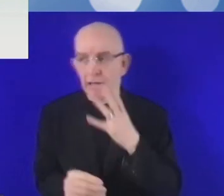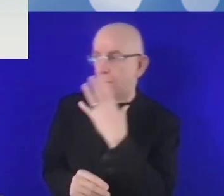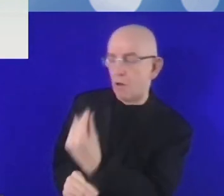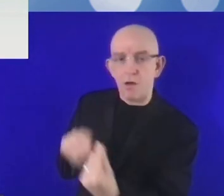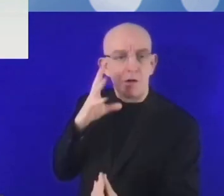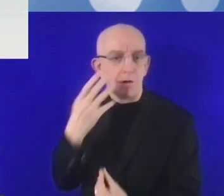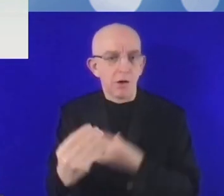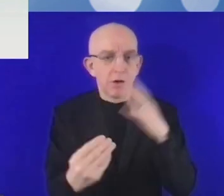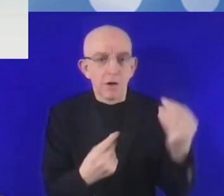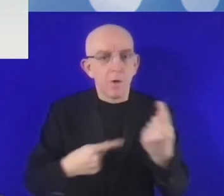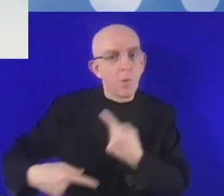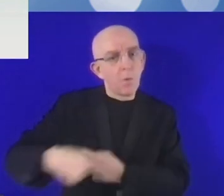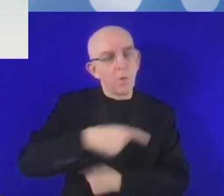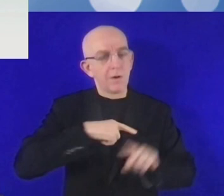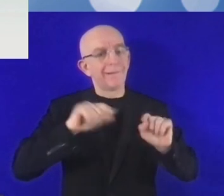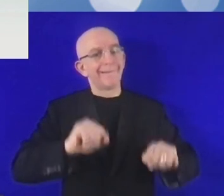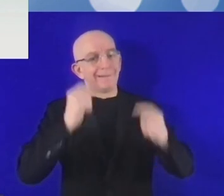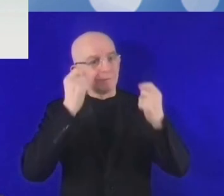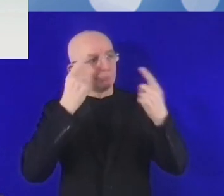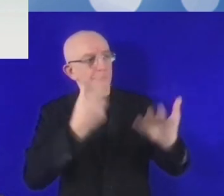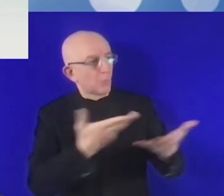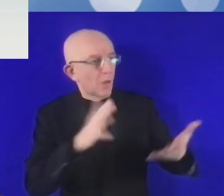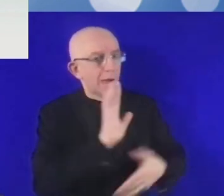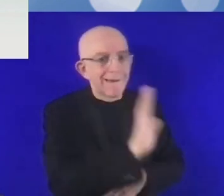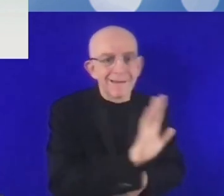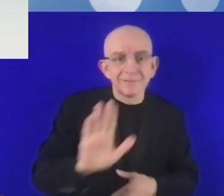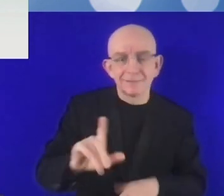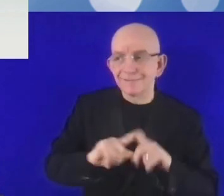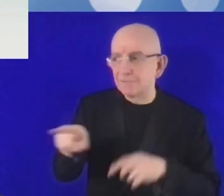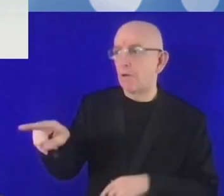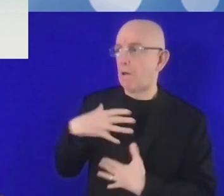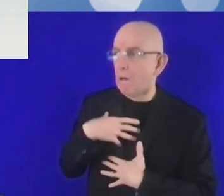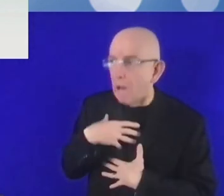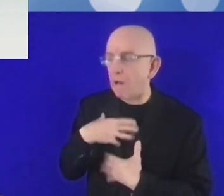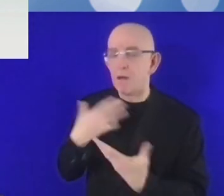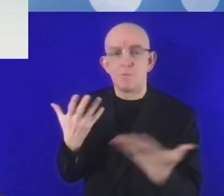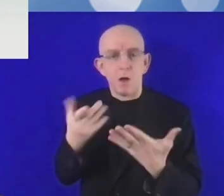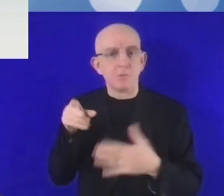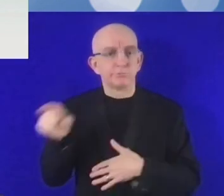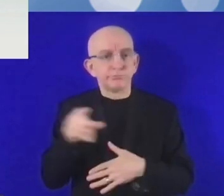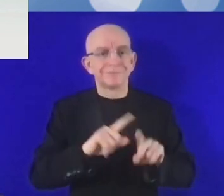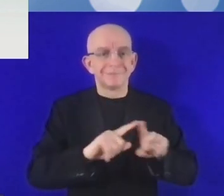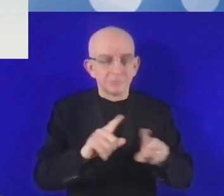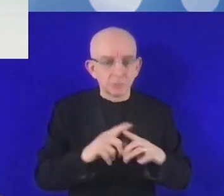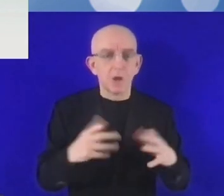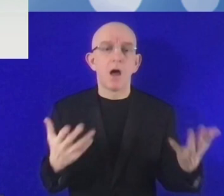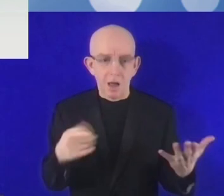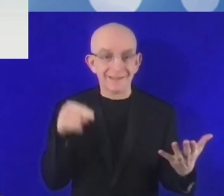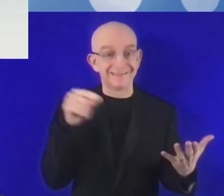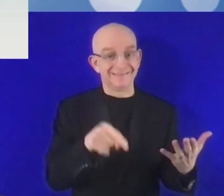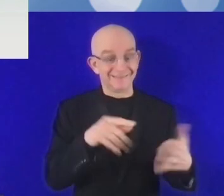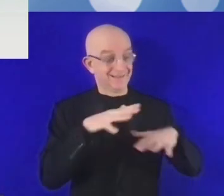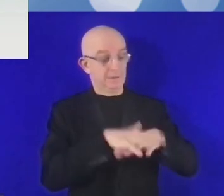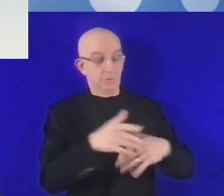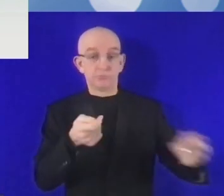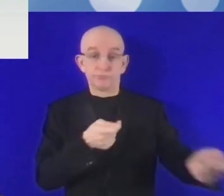其他就是政府机构的代表等等等。所以在这里我们也必须要知道，网络是一个非常多